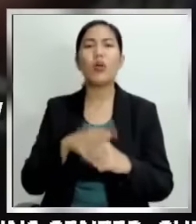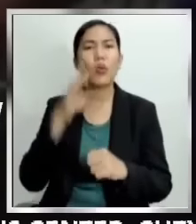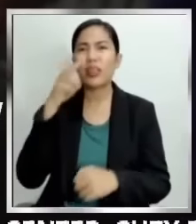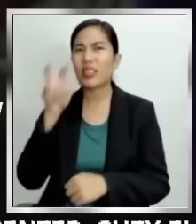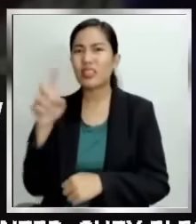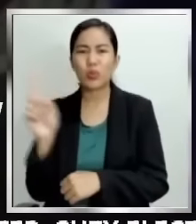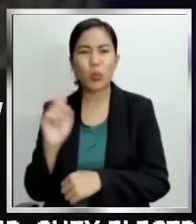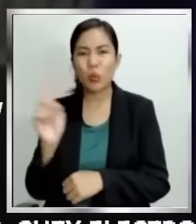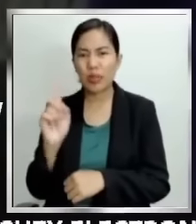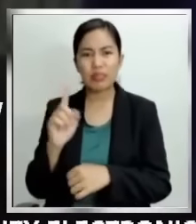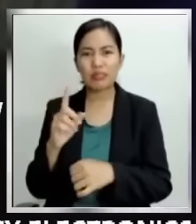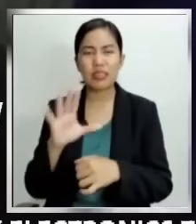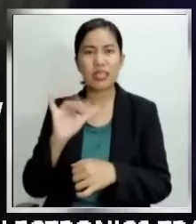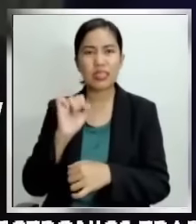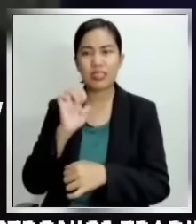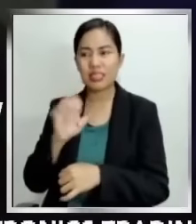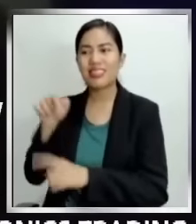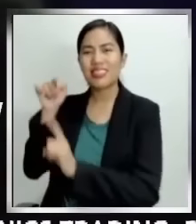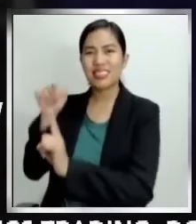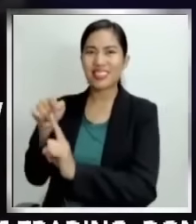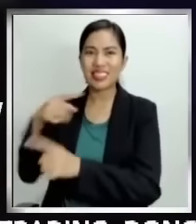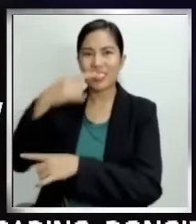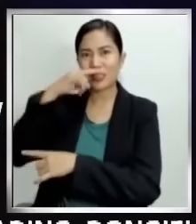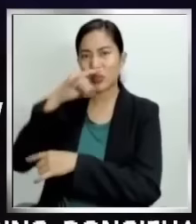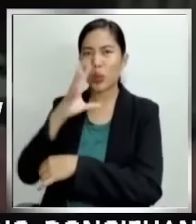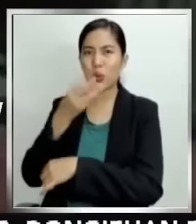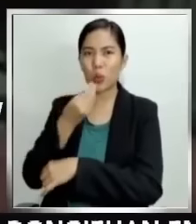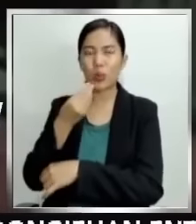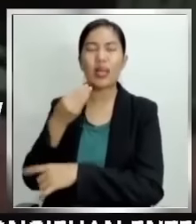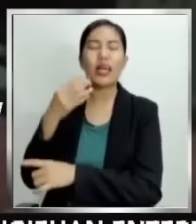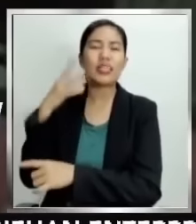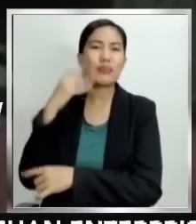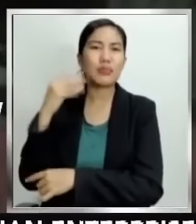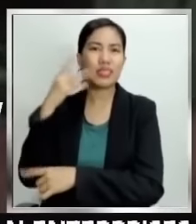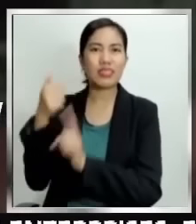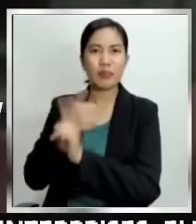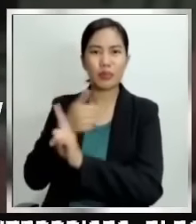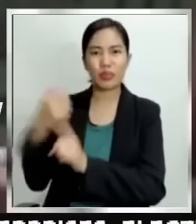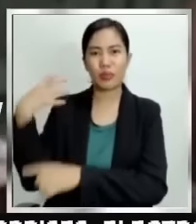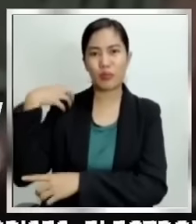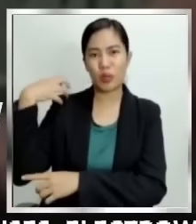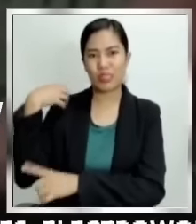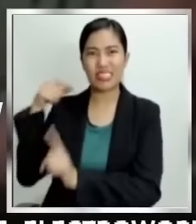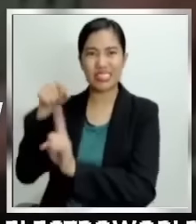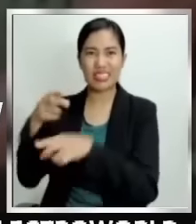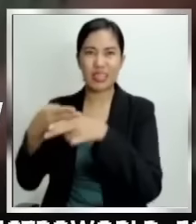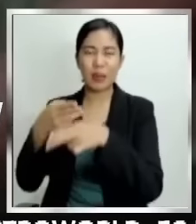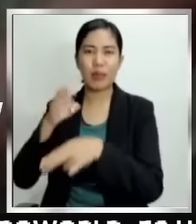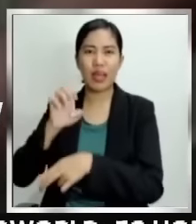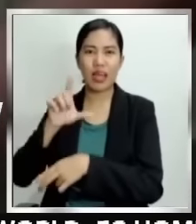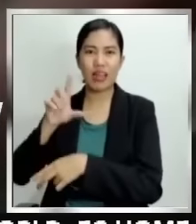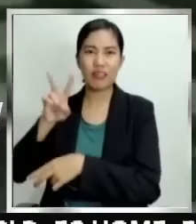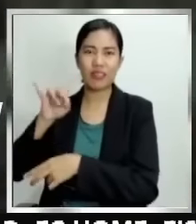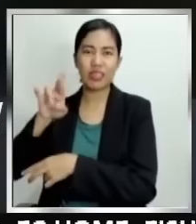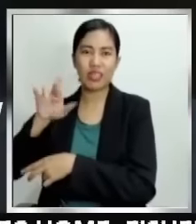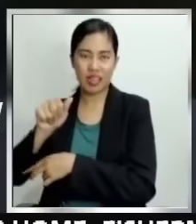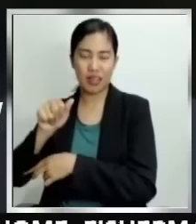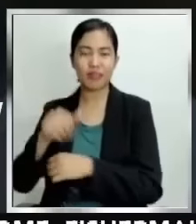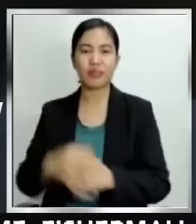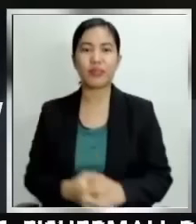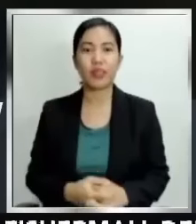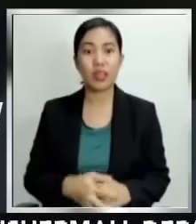4B, pinareskyo sa kanila ng CIDG National Headquarters si alias Dodong matapos umano itong pagtangkaang patayin.